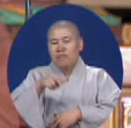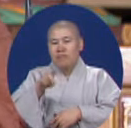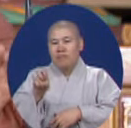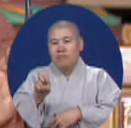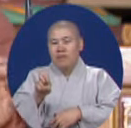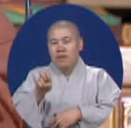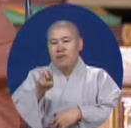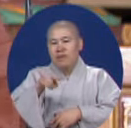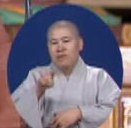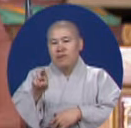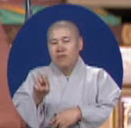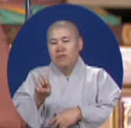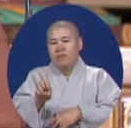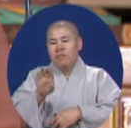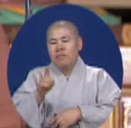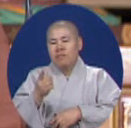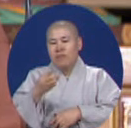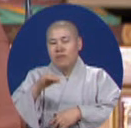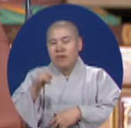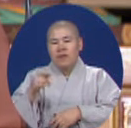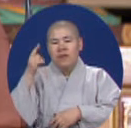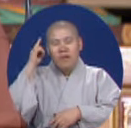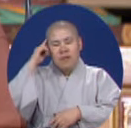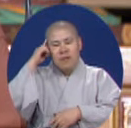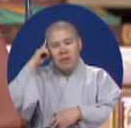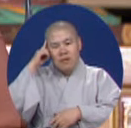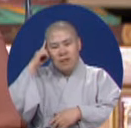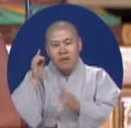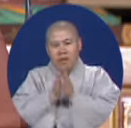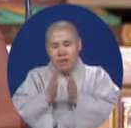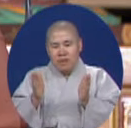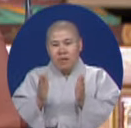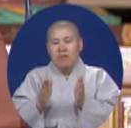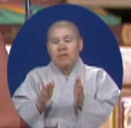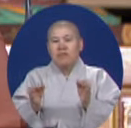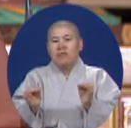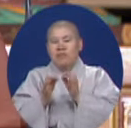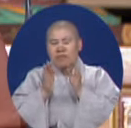바로 부처님으로 사는 거잖아요. 그런 게 자성문 수행이고요.